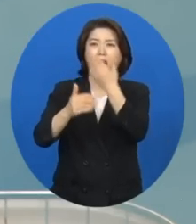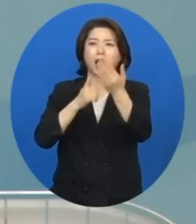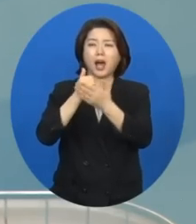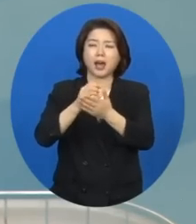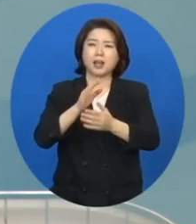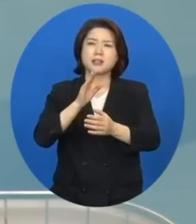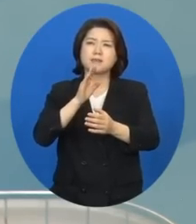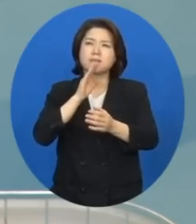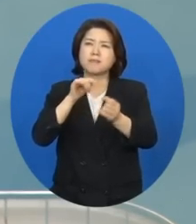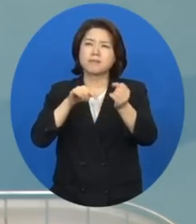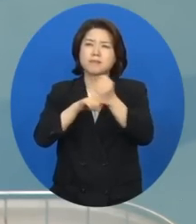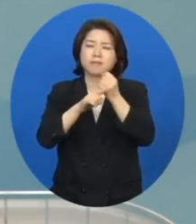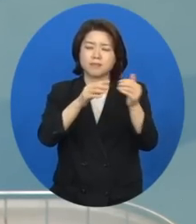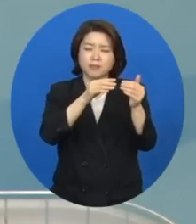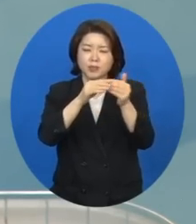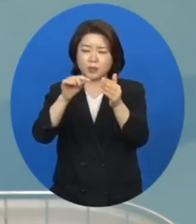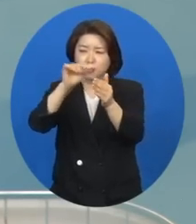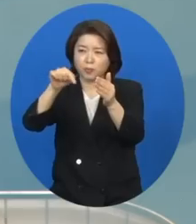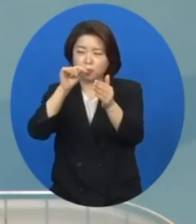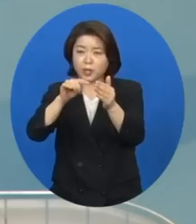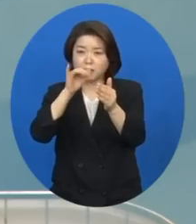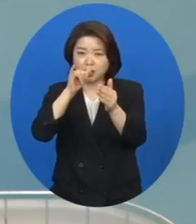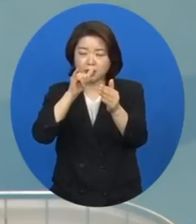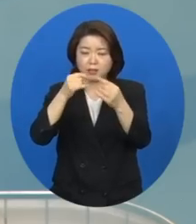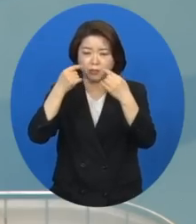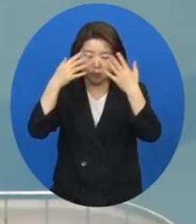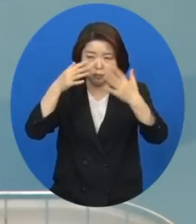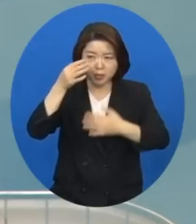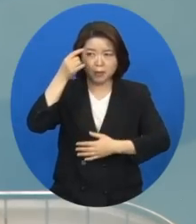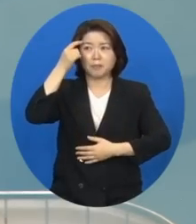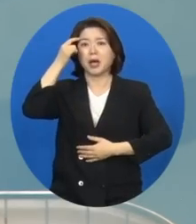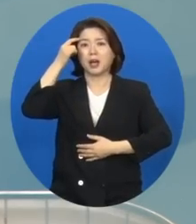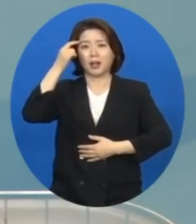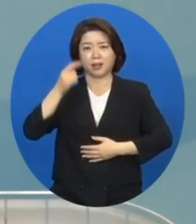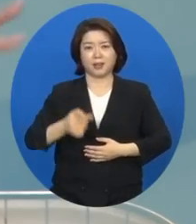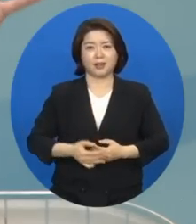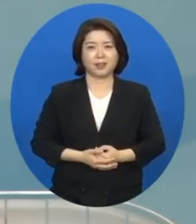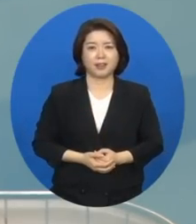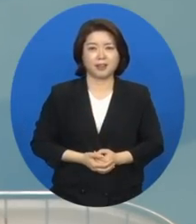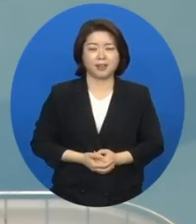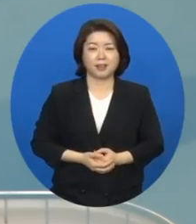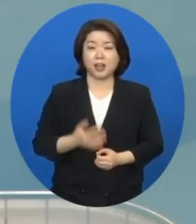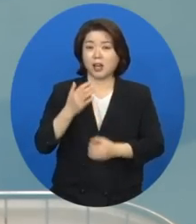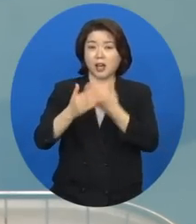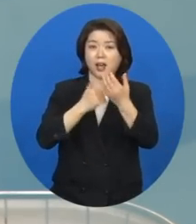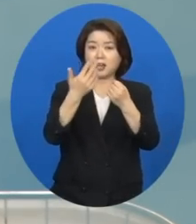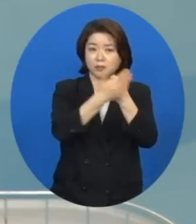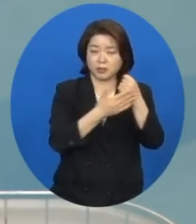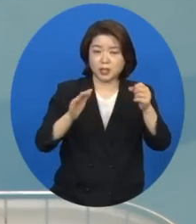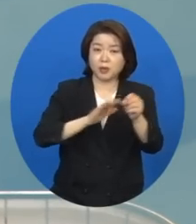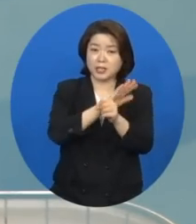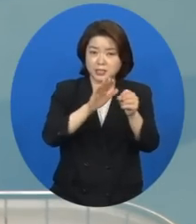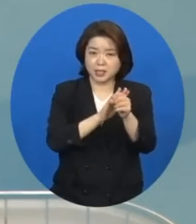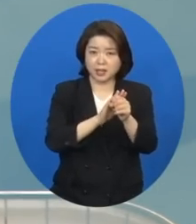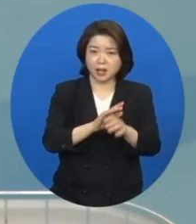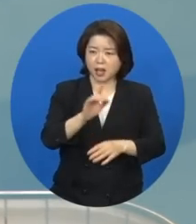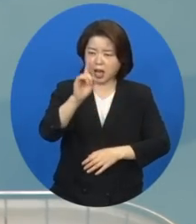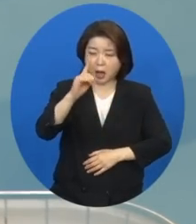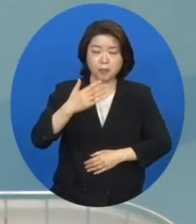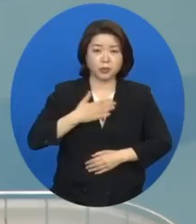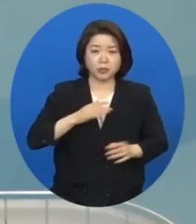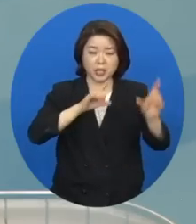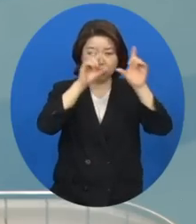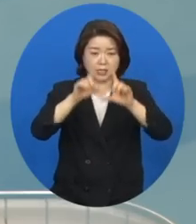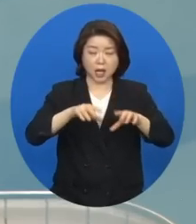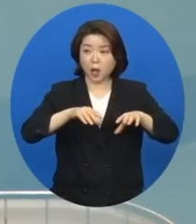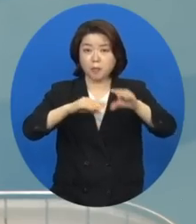안에 있다는 것을 분명하게 깨닫게 되었습니다. 하나님의 은혜와 사랑은요 한 번도 제 삶에